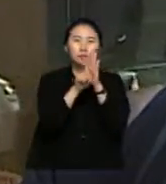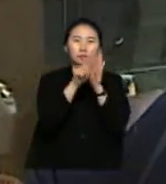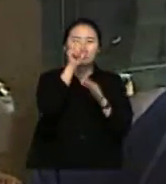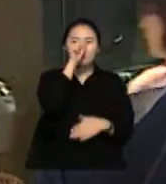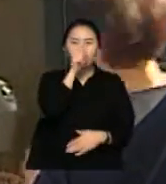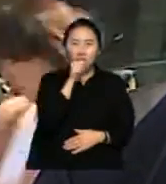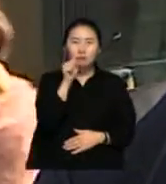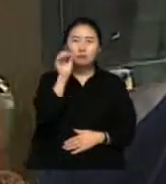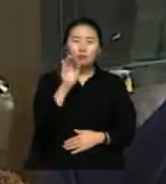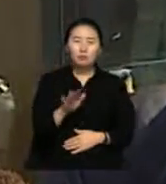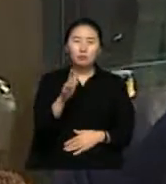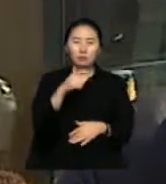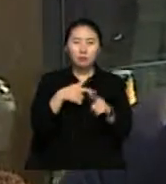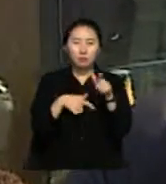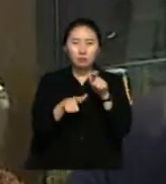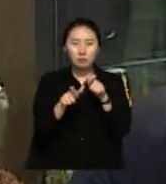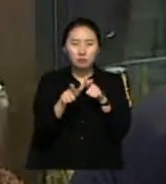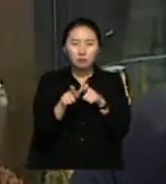좋은데 조금 이렇게 더